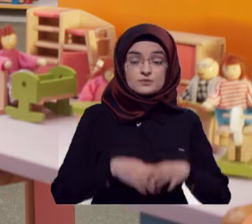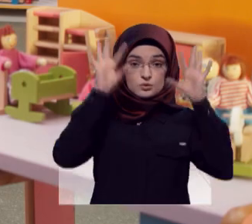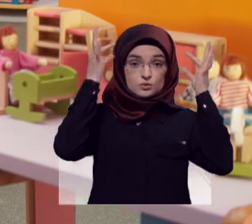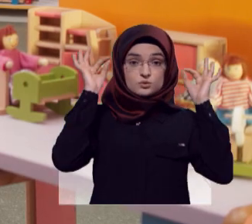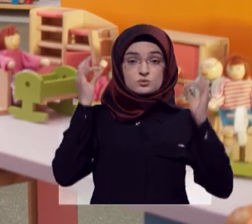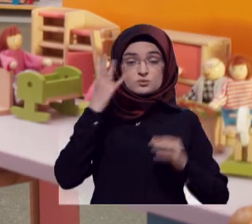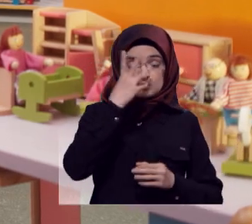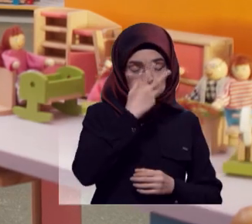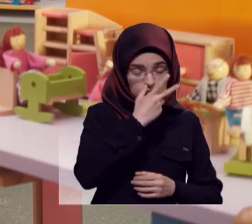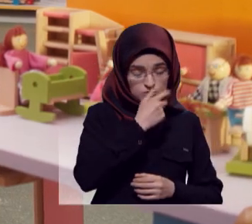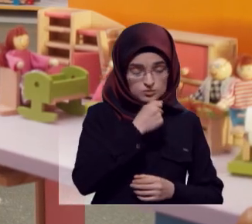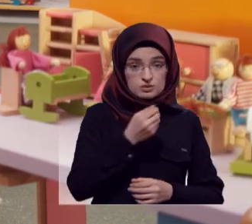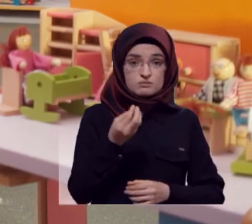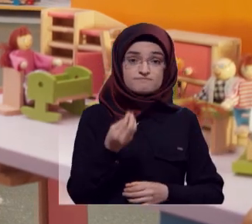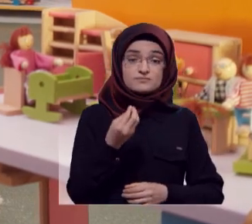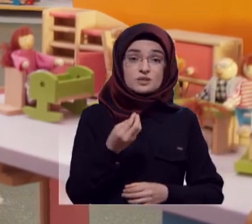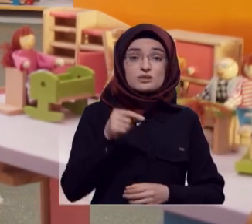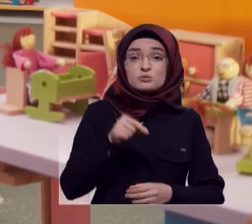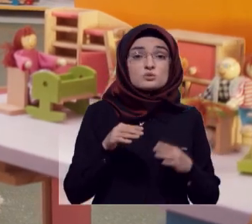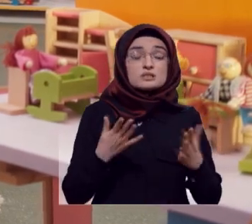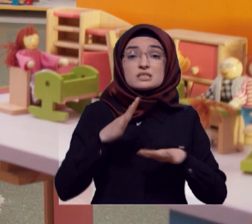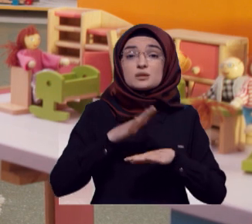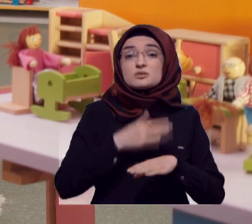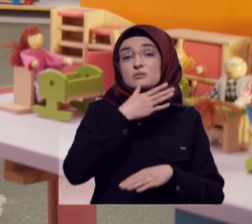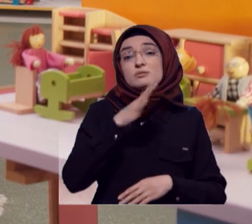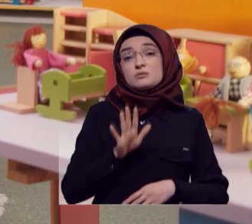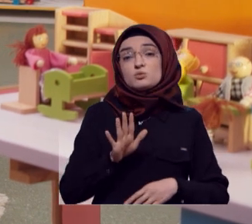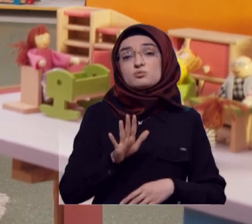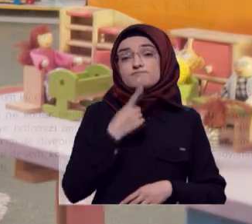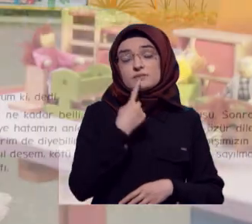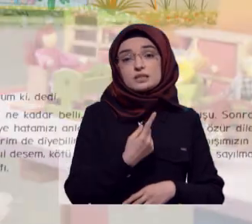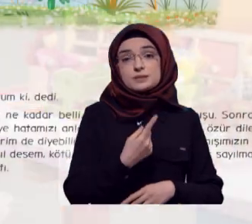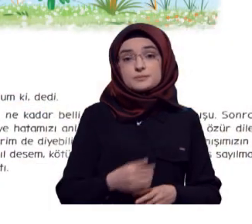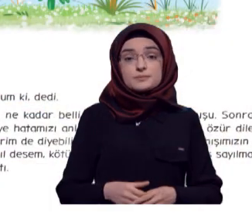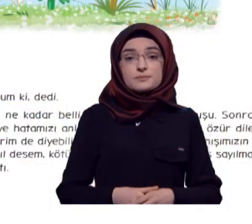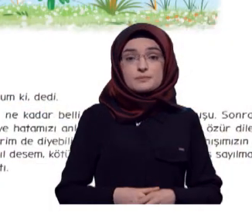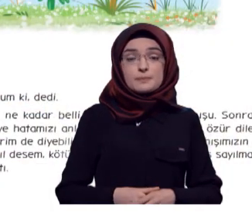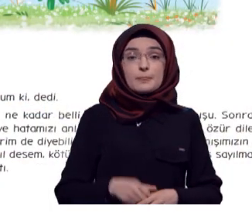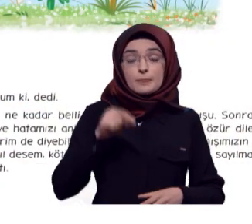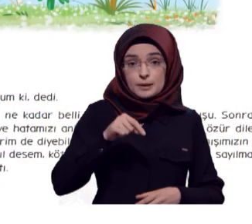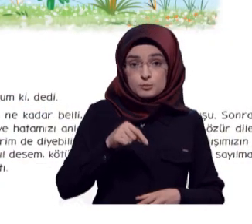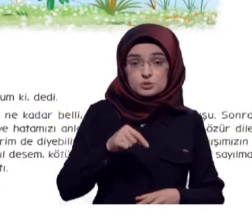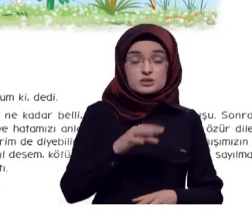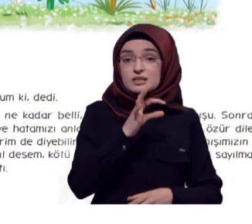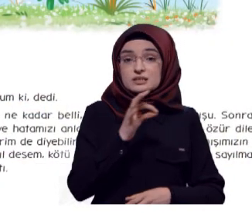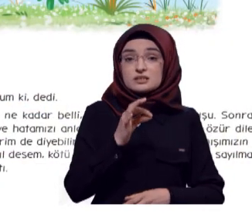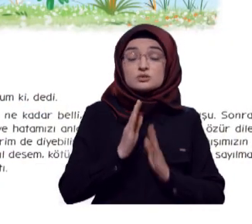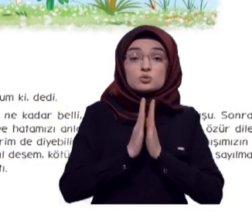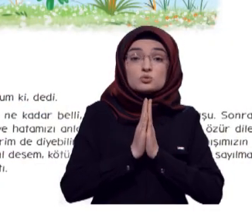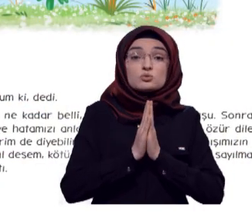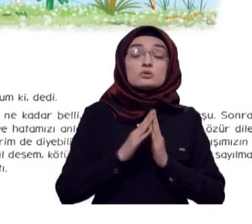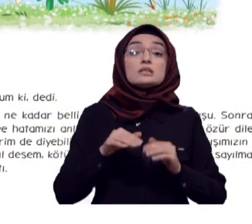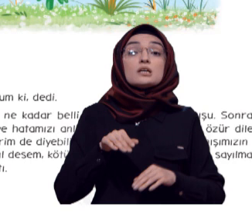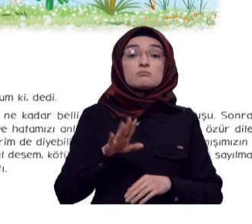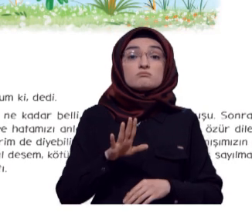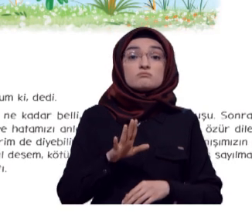Süslü utanarak, iyi de bunu nasıl yapacağımı bilmiyorum ki, dedi. Bugüne kadar hiç özür dilemediğin o